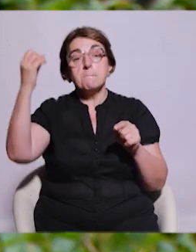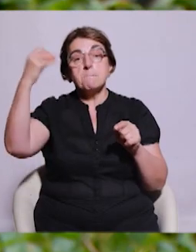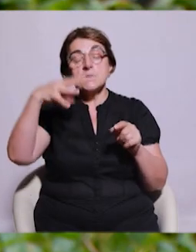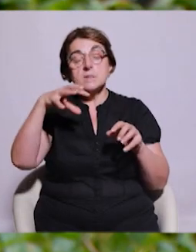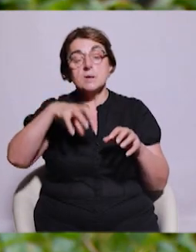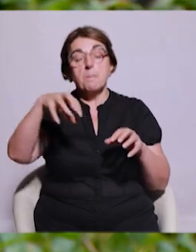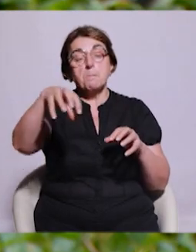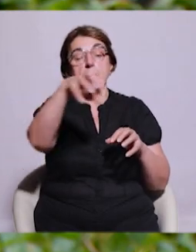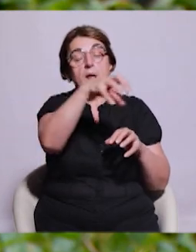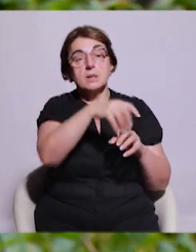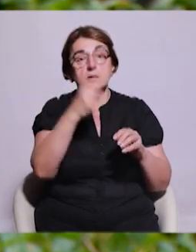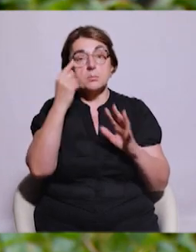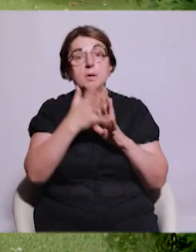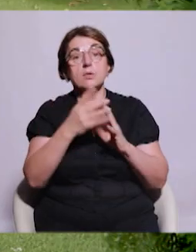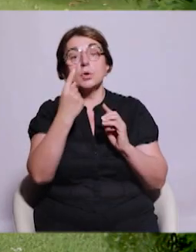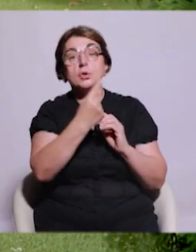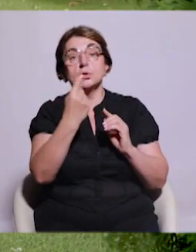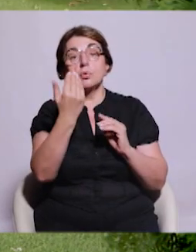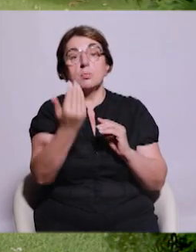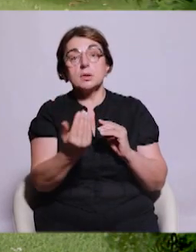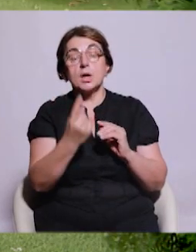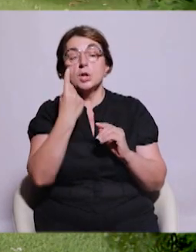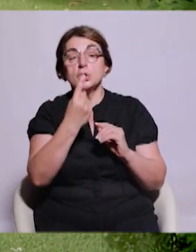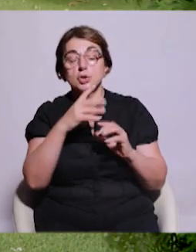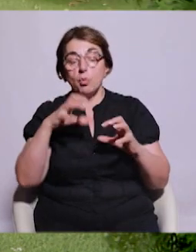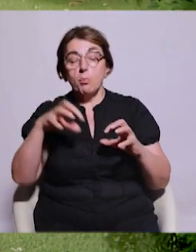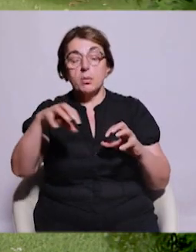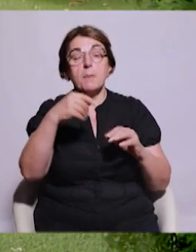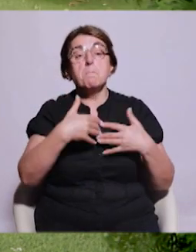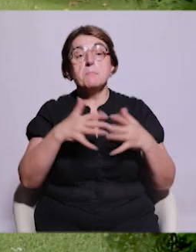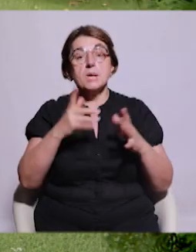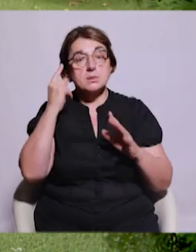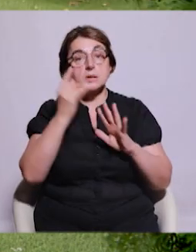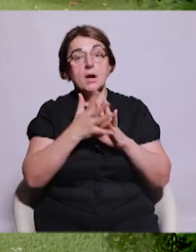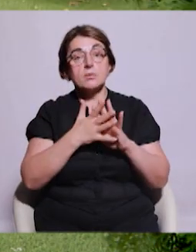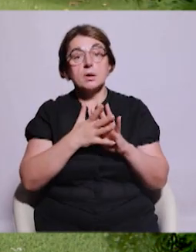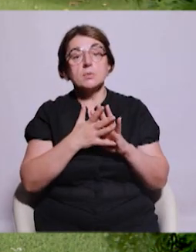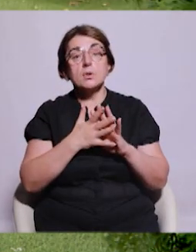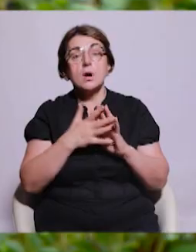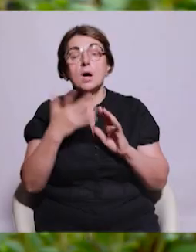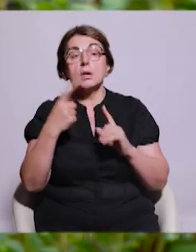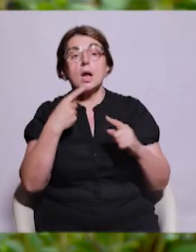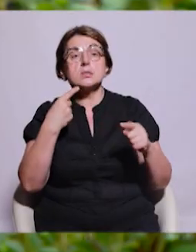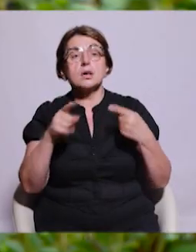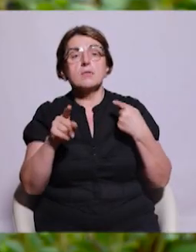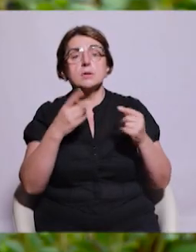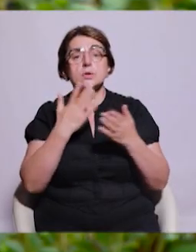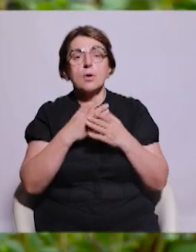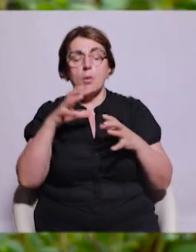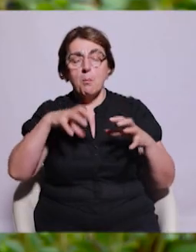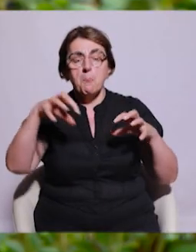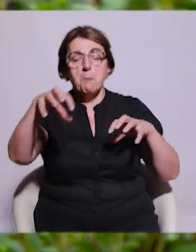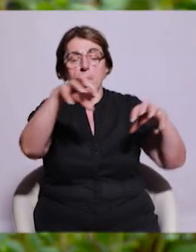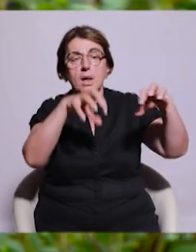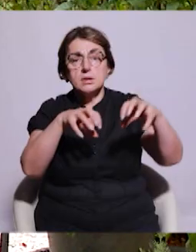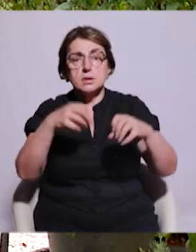ცოტა უფრო მეტი შევიტყოთ თითოეულ მათგანზე. სანამ თითოეულ პლანეტაზე უფრო მეტ შევიტყოთ, მოდი გავარკვიოთ რა სხვაობა პლანეტებსა